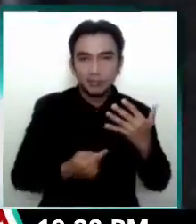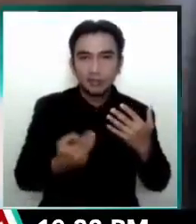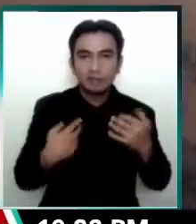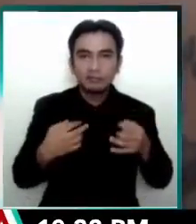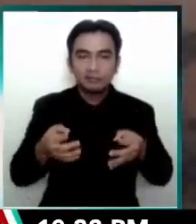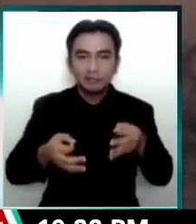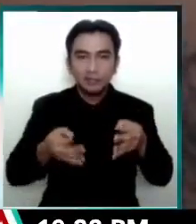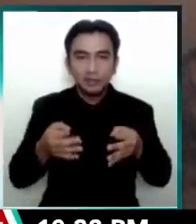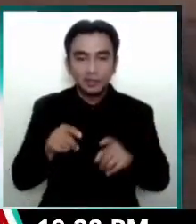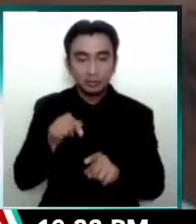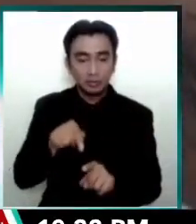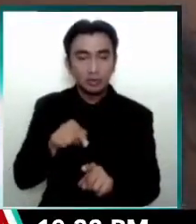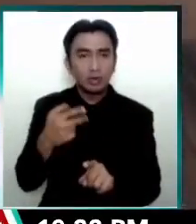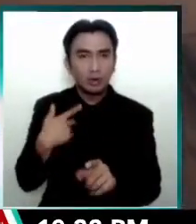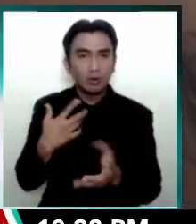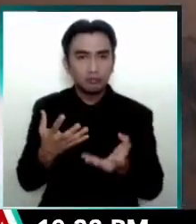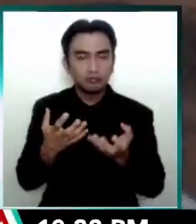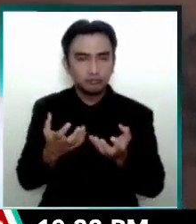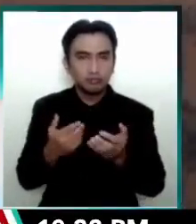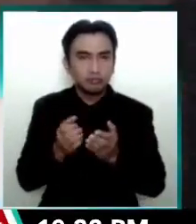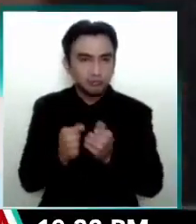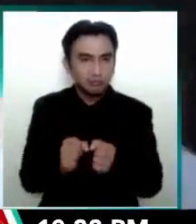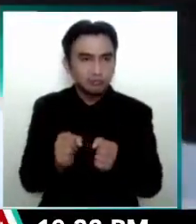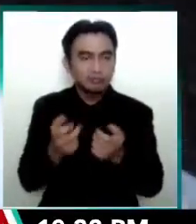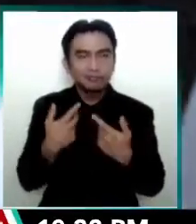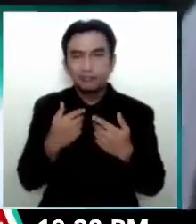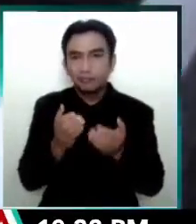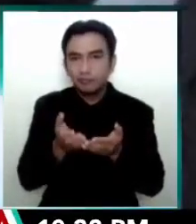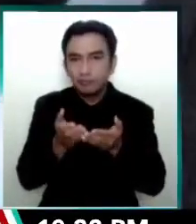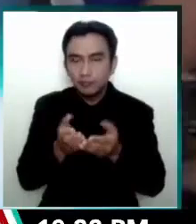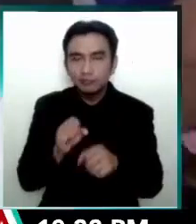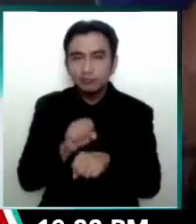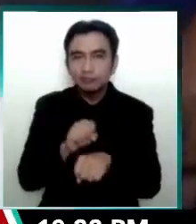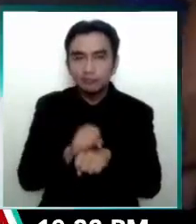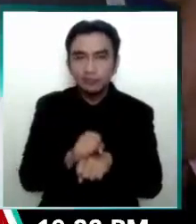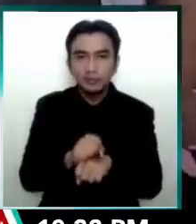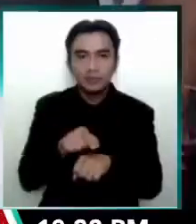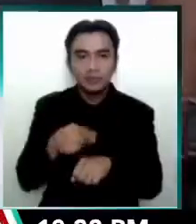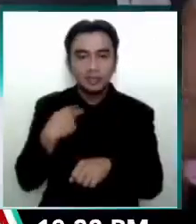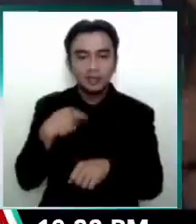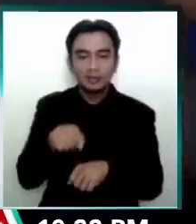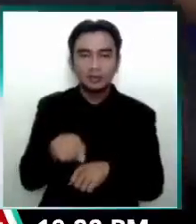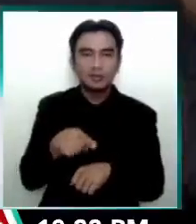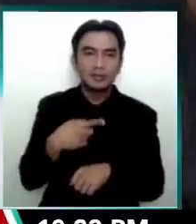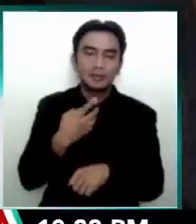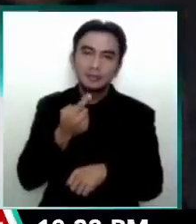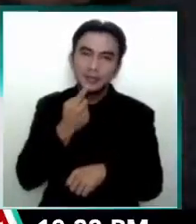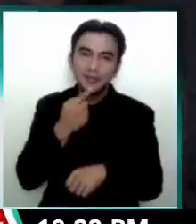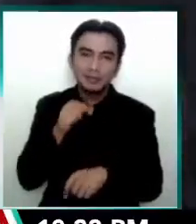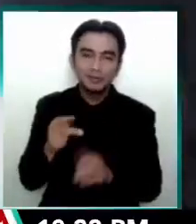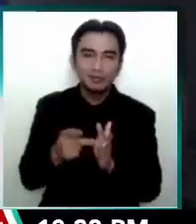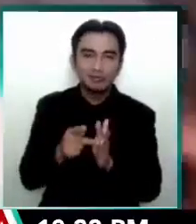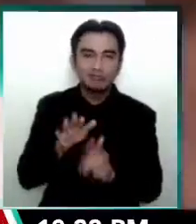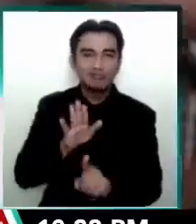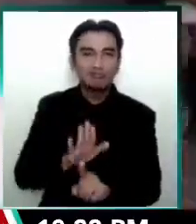tulad ng maging seaman. Mamimiss daw ni Rodalisa ang kakulitan ng nag-iisang anak na lalaki.